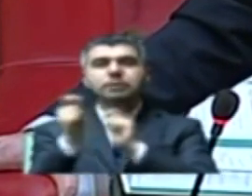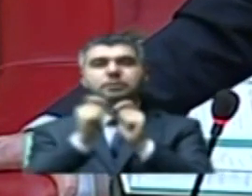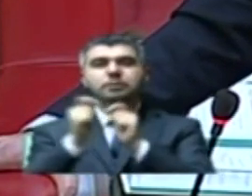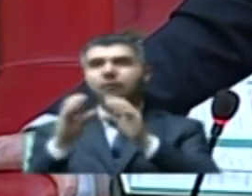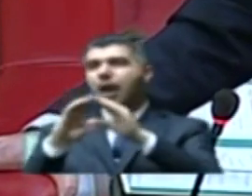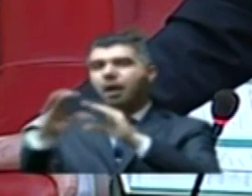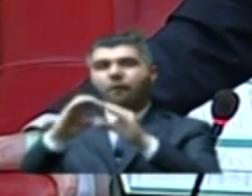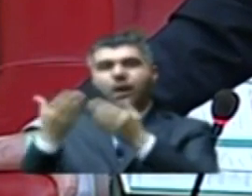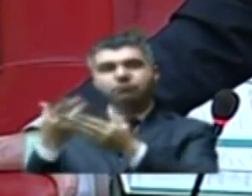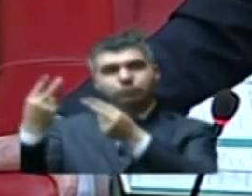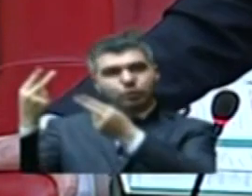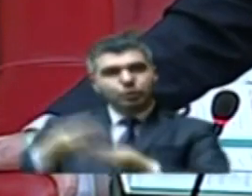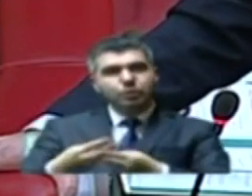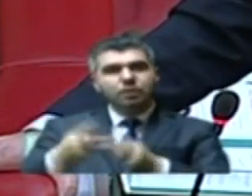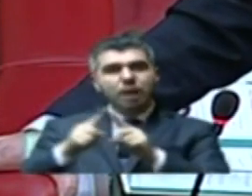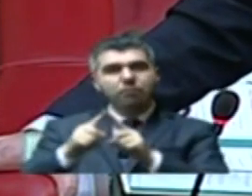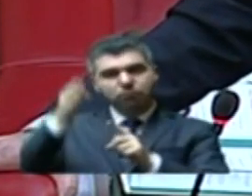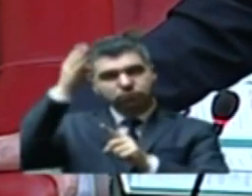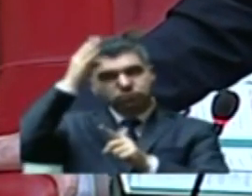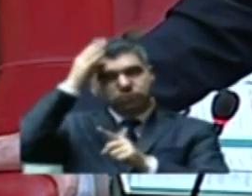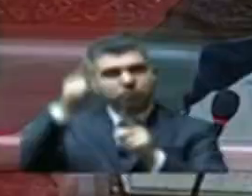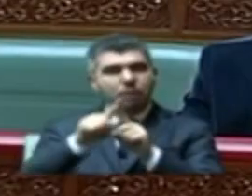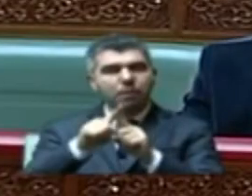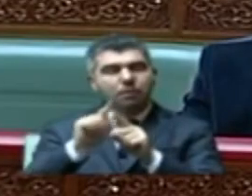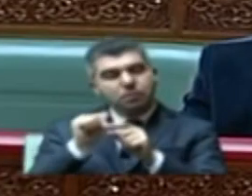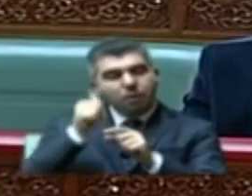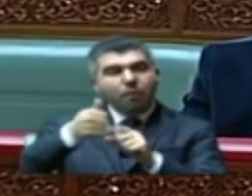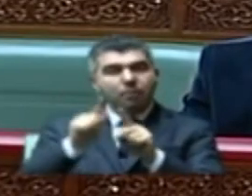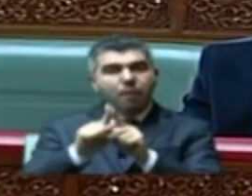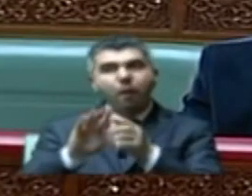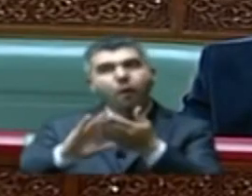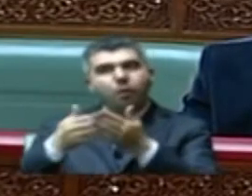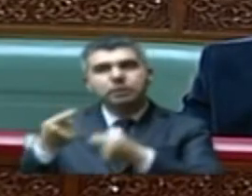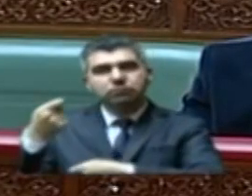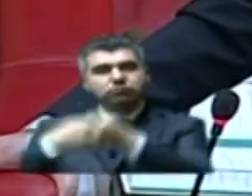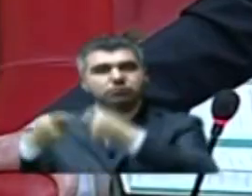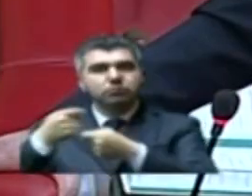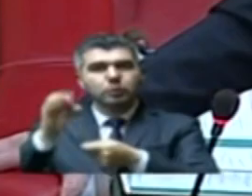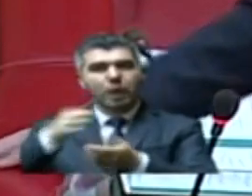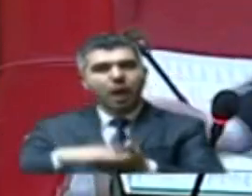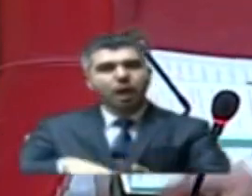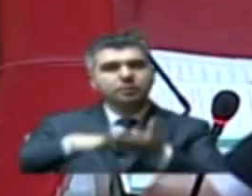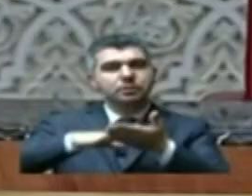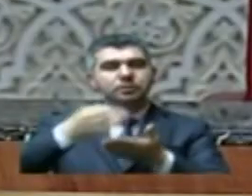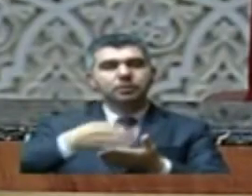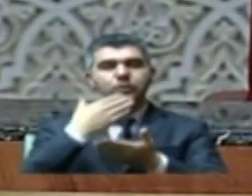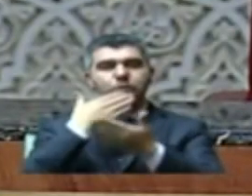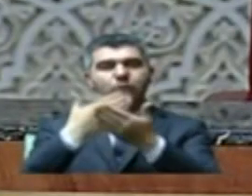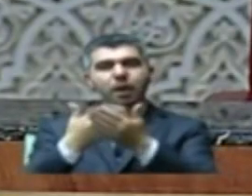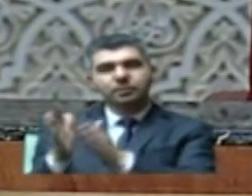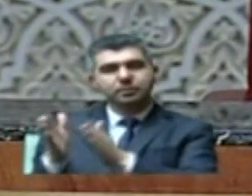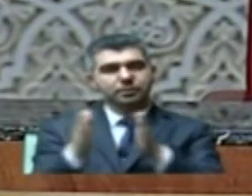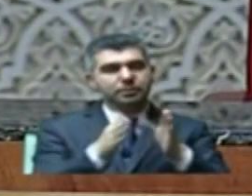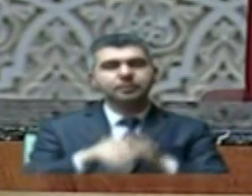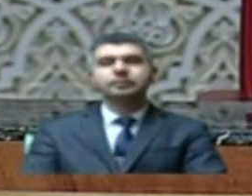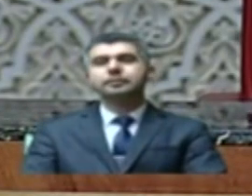مجموعة من النخب المغربية اللي غدا خصها تكون حاضرة في القرارات الاقتصادية الكبرى. شكرا سيد المستشار. شكرا سيد الوزير،